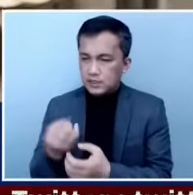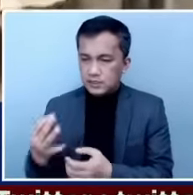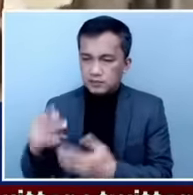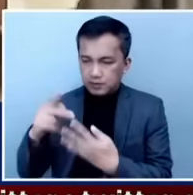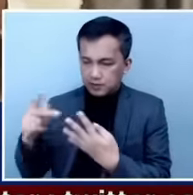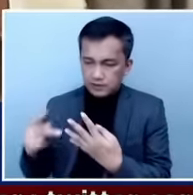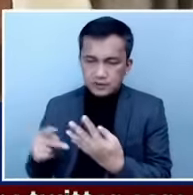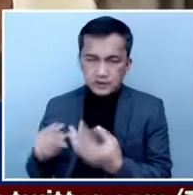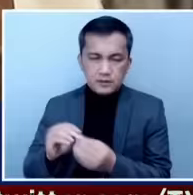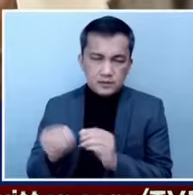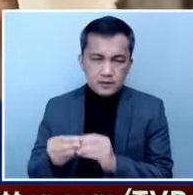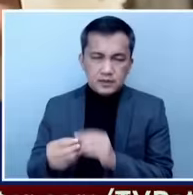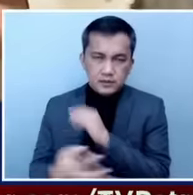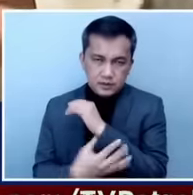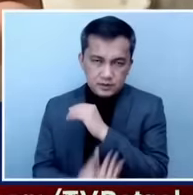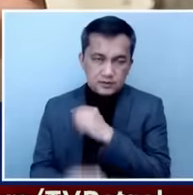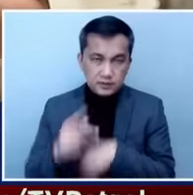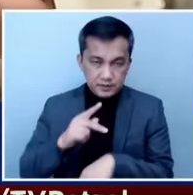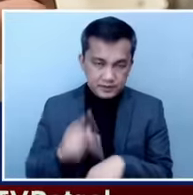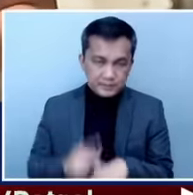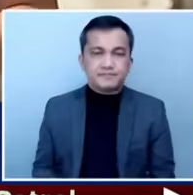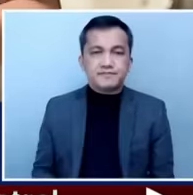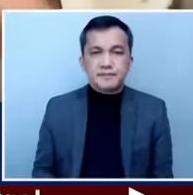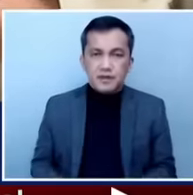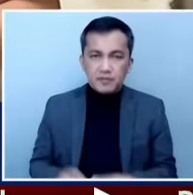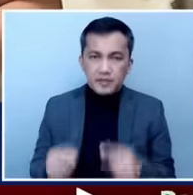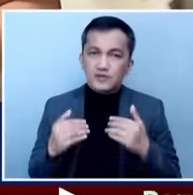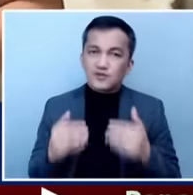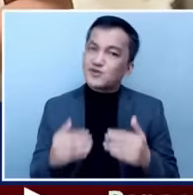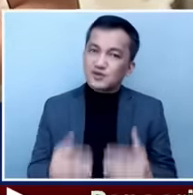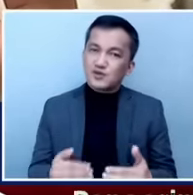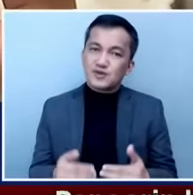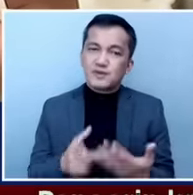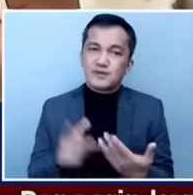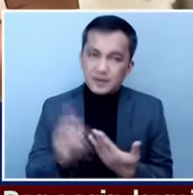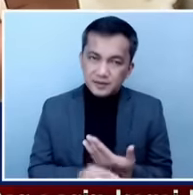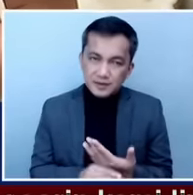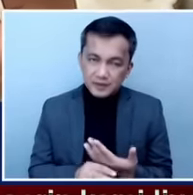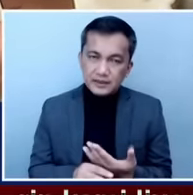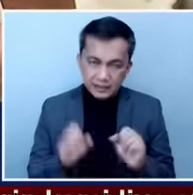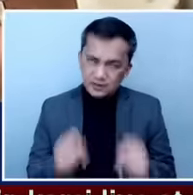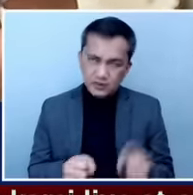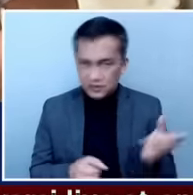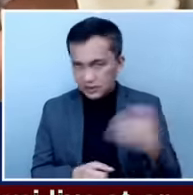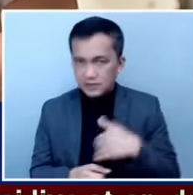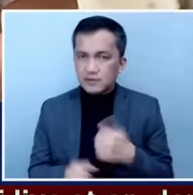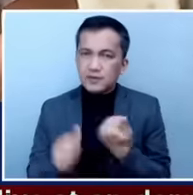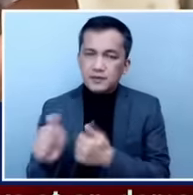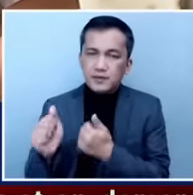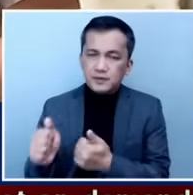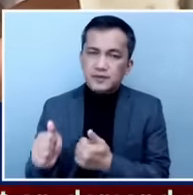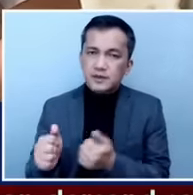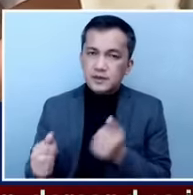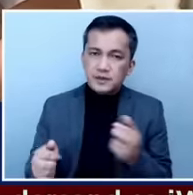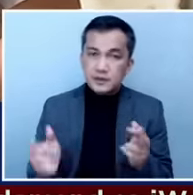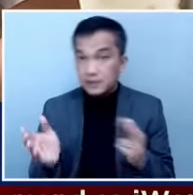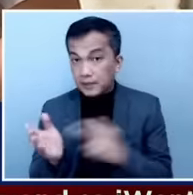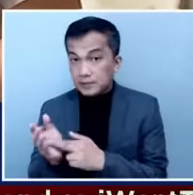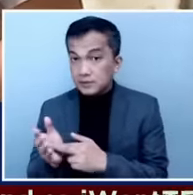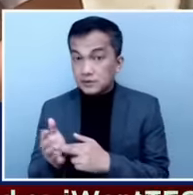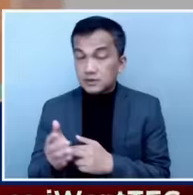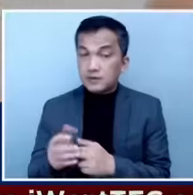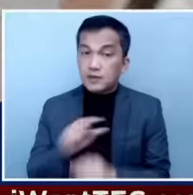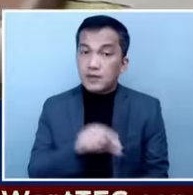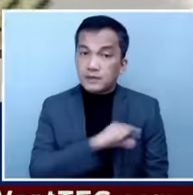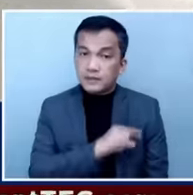mga mahihirap sa Pilipinas. Pero tuloy-tuloy lang ang programa kaya pwede pa rin humabol sa pagpaparehistro ang mga